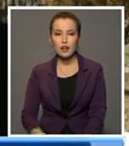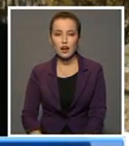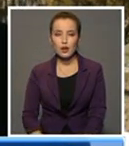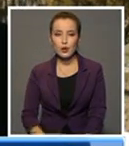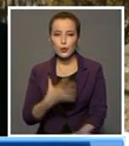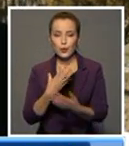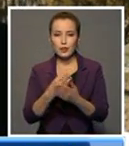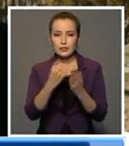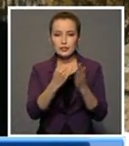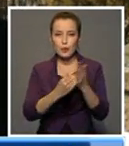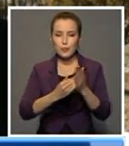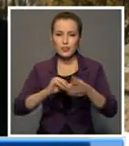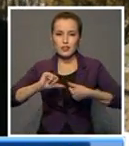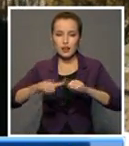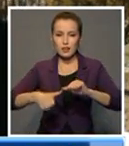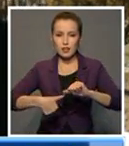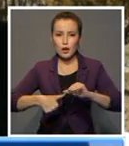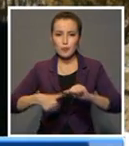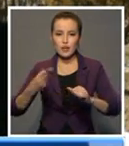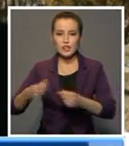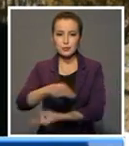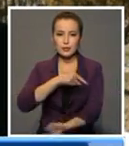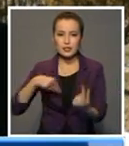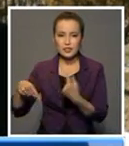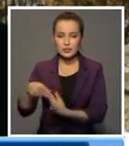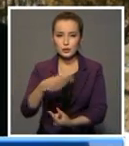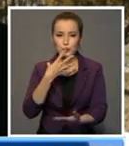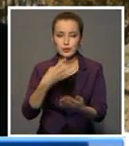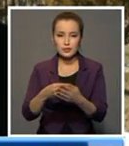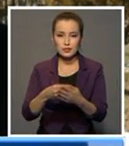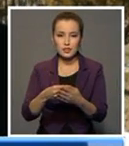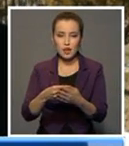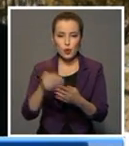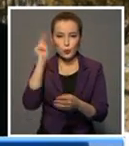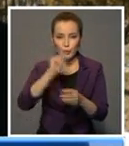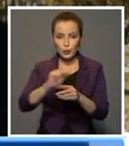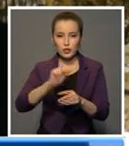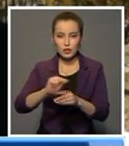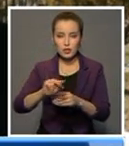тізімдері нақтыланып, кәсіпкерлік негізде оқытуға даярлап жатырмыз.